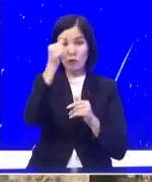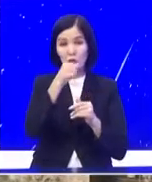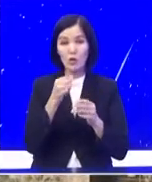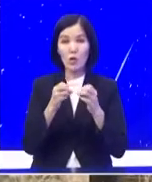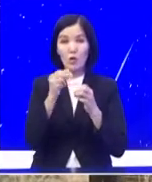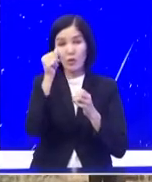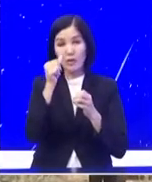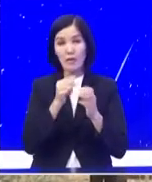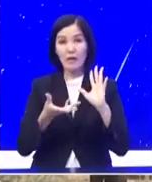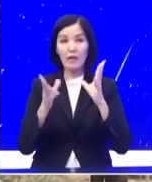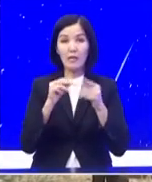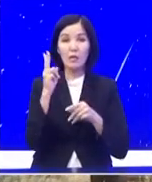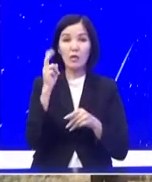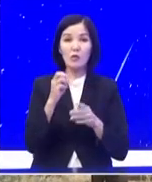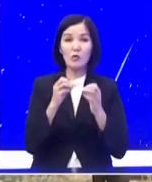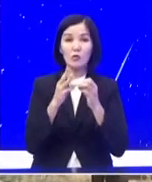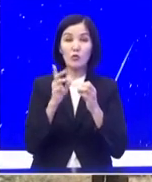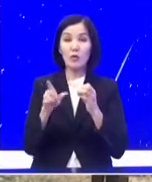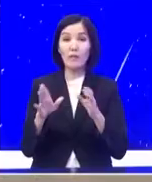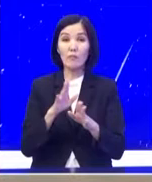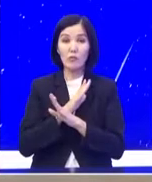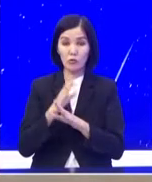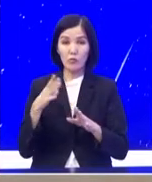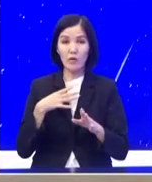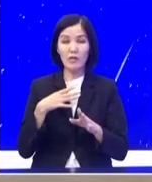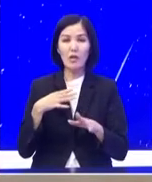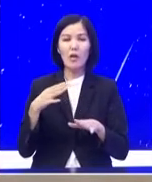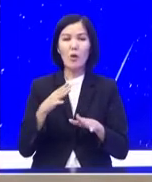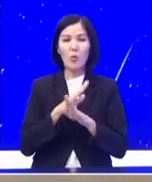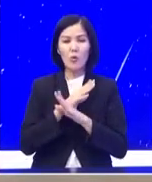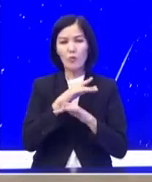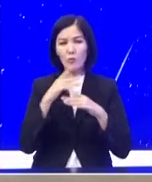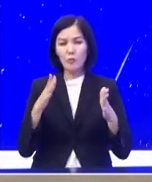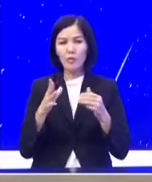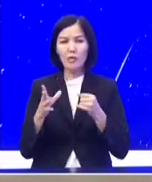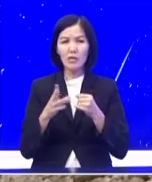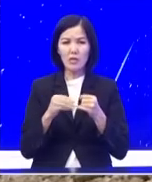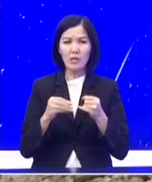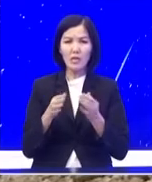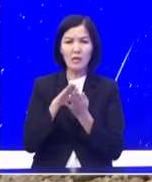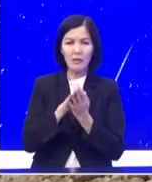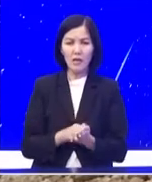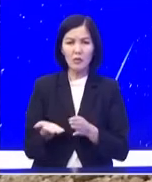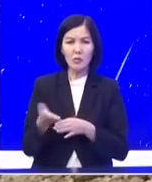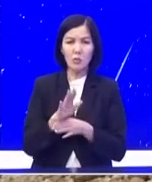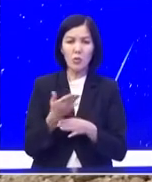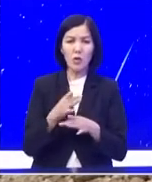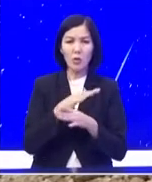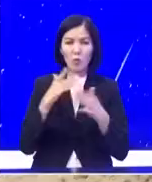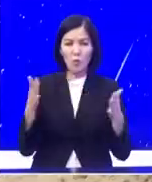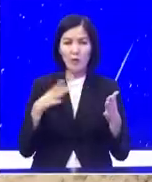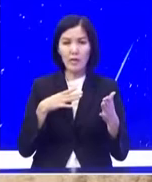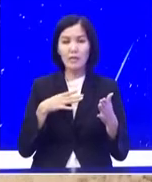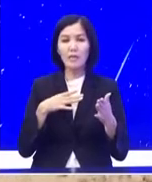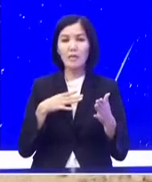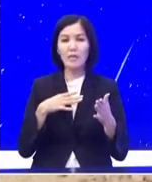айда қалада 213 адам көз жұмған. Өлім көптігінен қабіршілерге сұраныста көртәртті. Әрі қайтыс болғандар